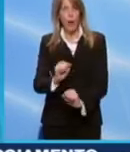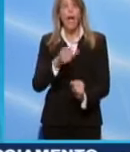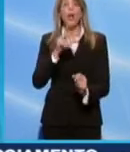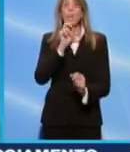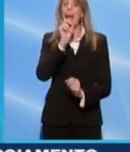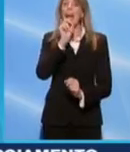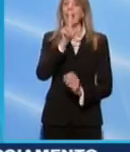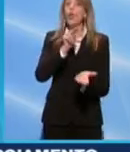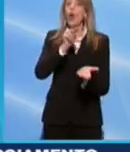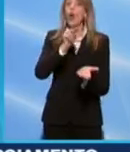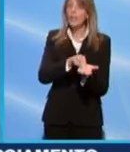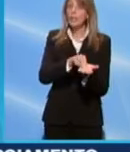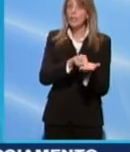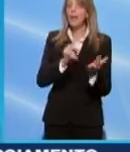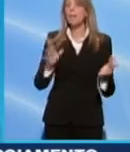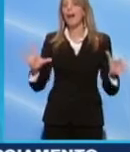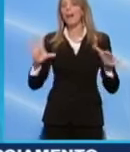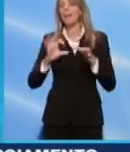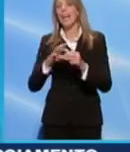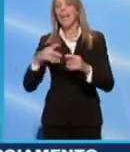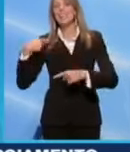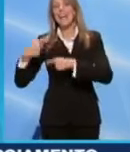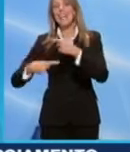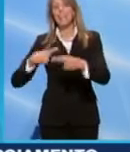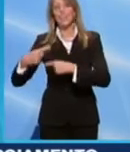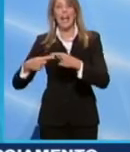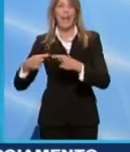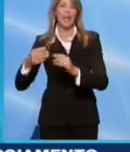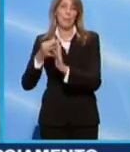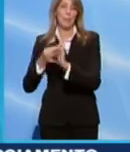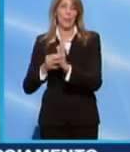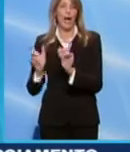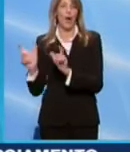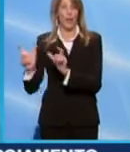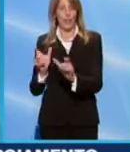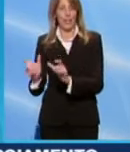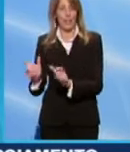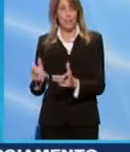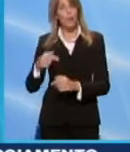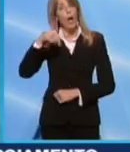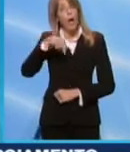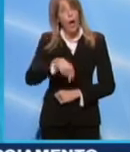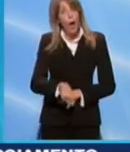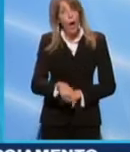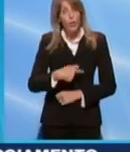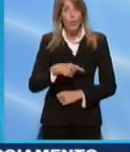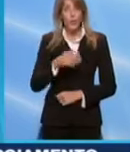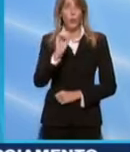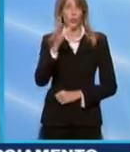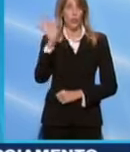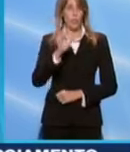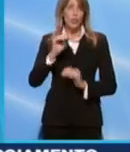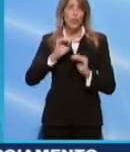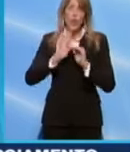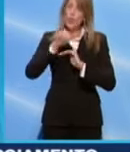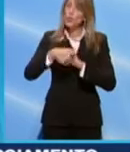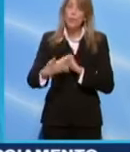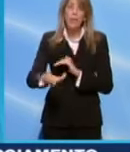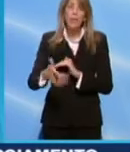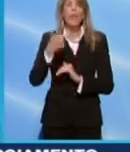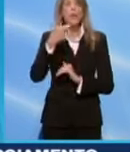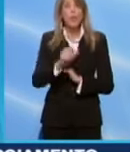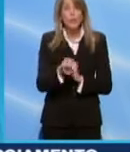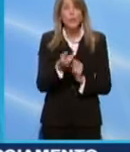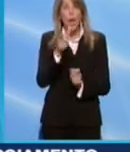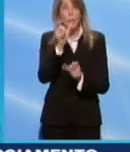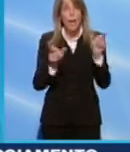si è abbinato ad altre misure tradizionali di contenimento. Ad oggi abbiamo superato questa soglia, considerato che il numero di